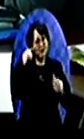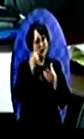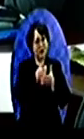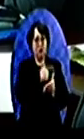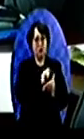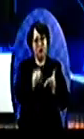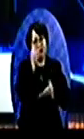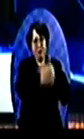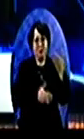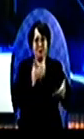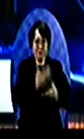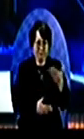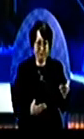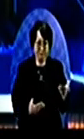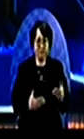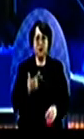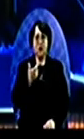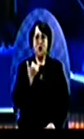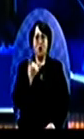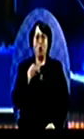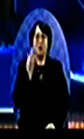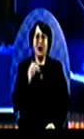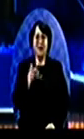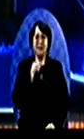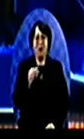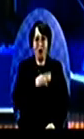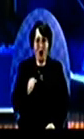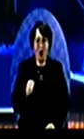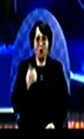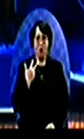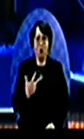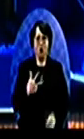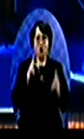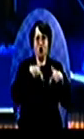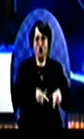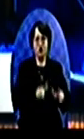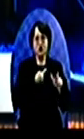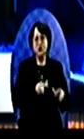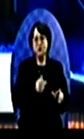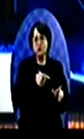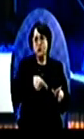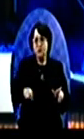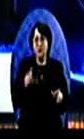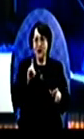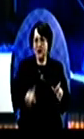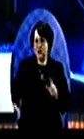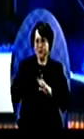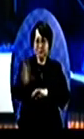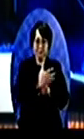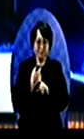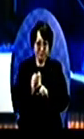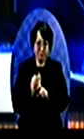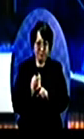байна. Гутайн даваа 3 голын эх орчмын газрыг хамгаалтанд авах. За мэдээж энэ дээр орон нутгаас нь дэмжлэг тодорхой хэмжээнд үзүүлээд